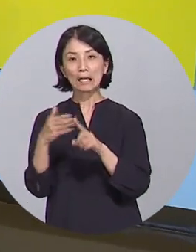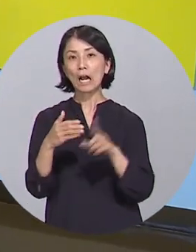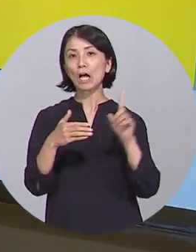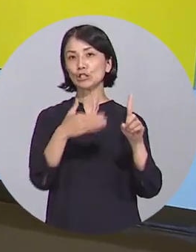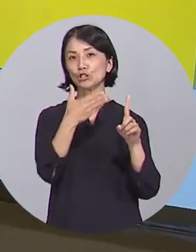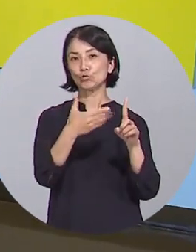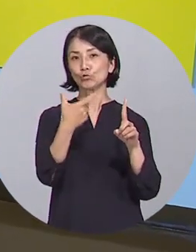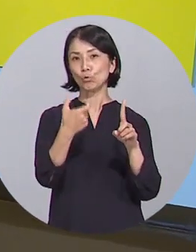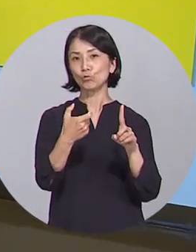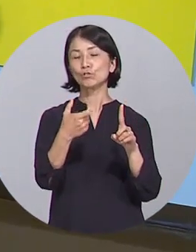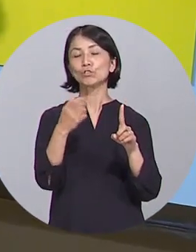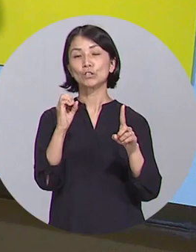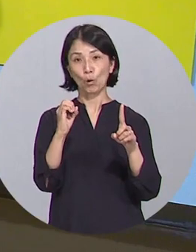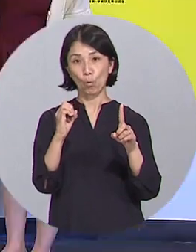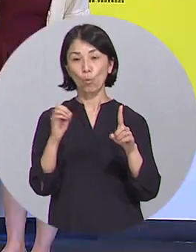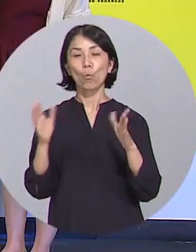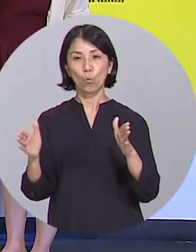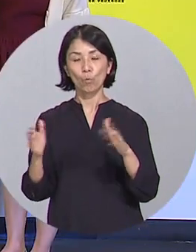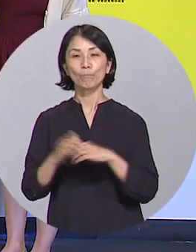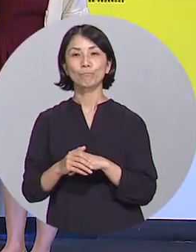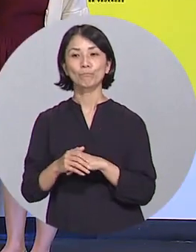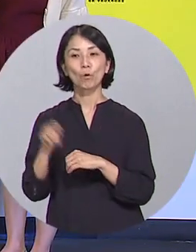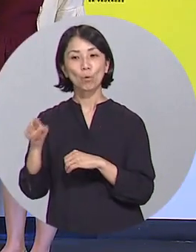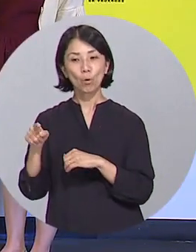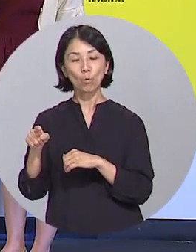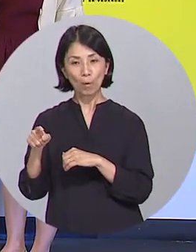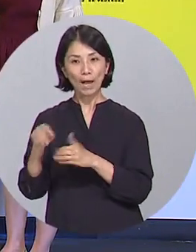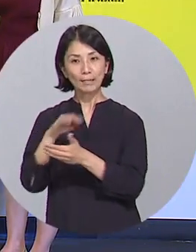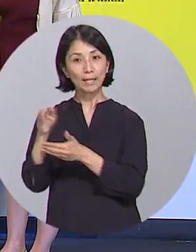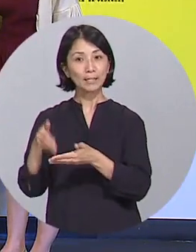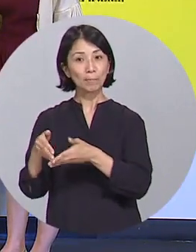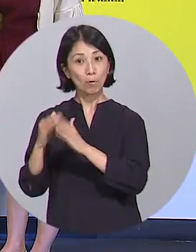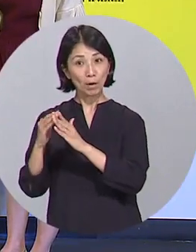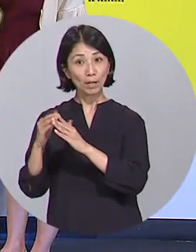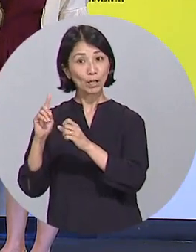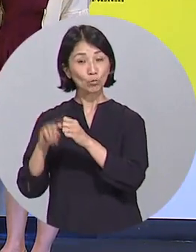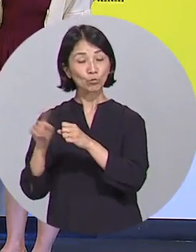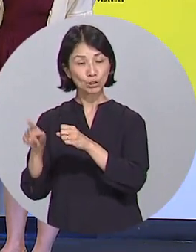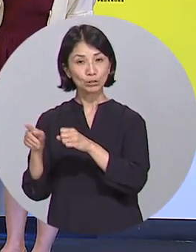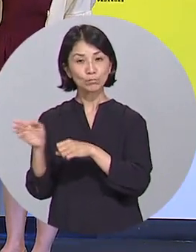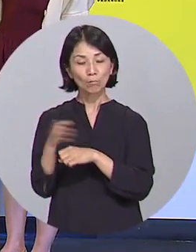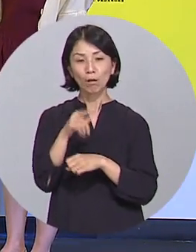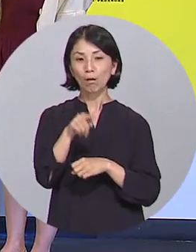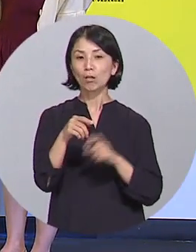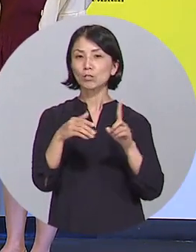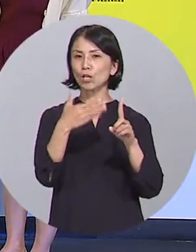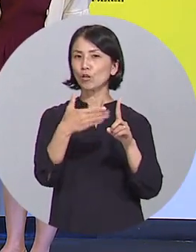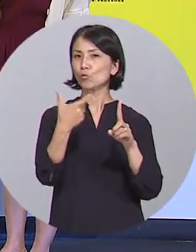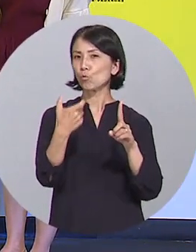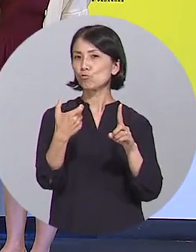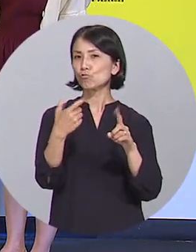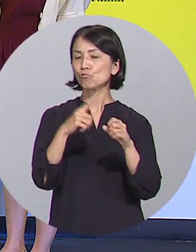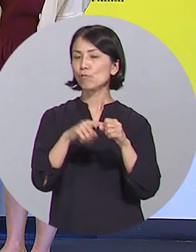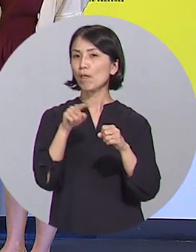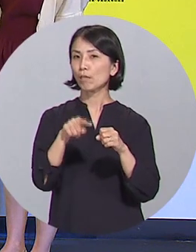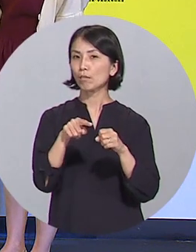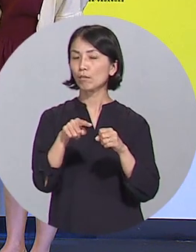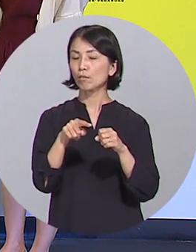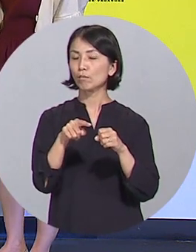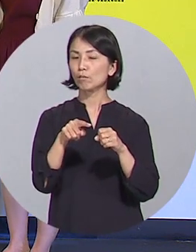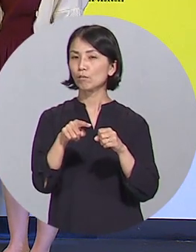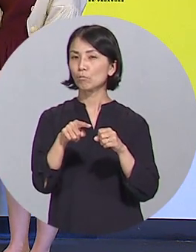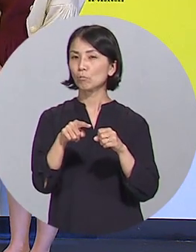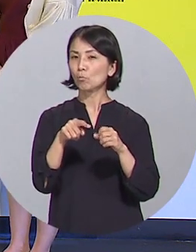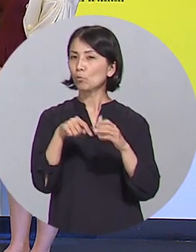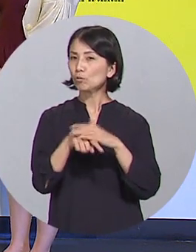1960ということですが、1871年は埼玉の誕生の年でも、1960年はこれどうしてこ